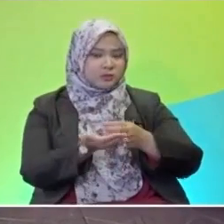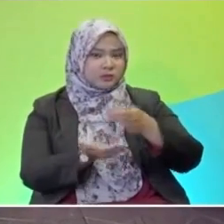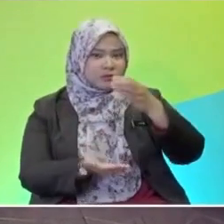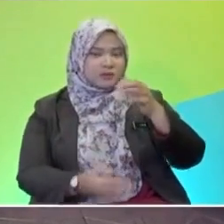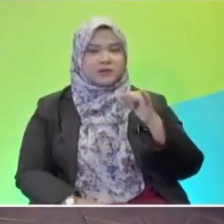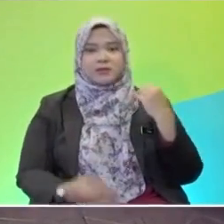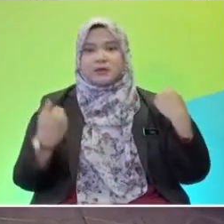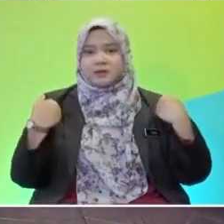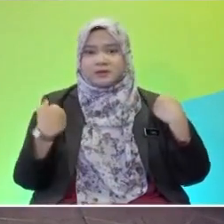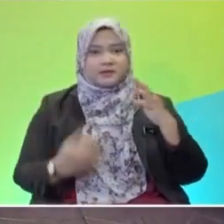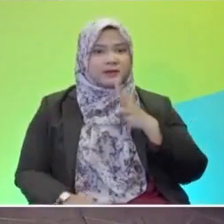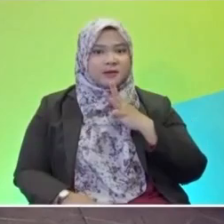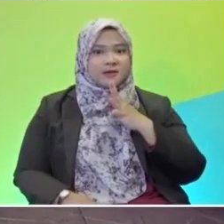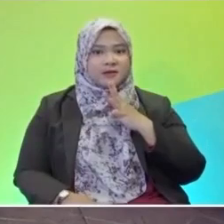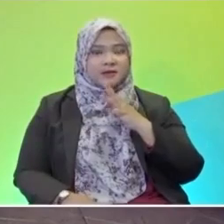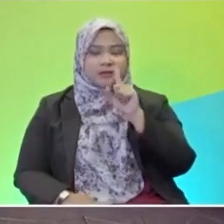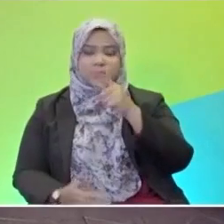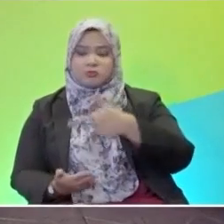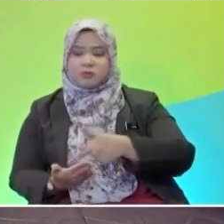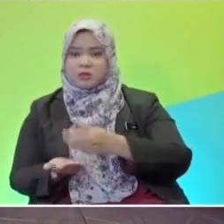dan ada dua